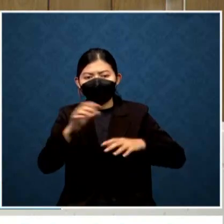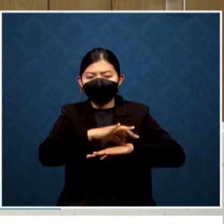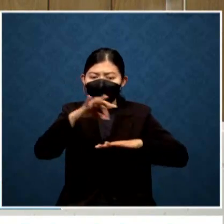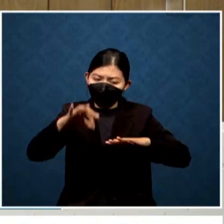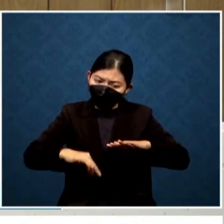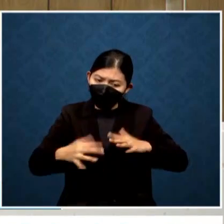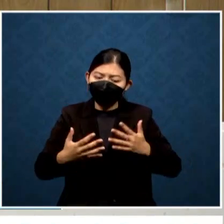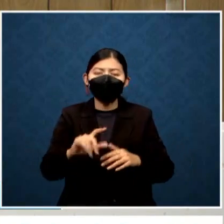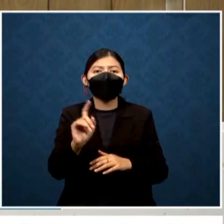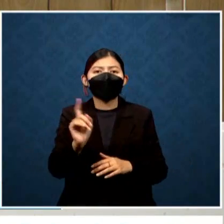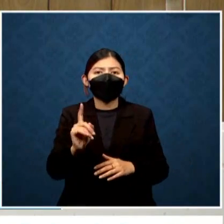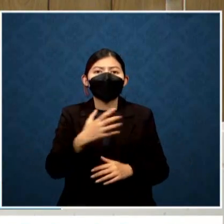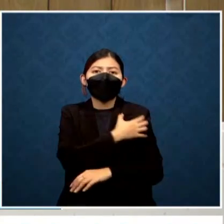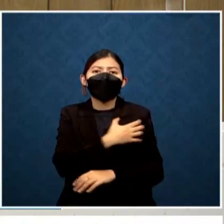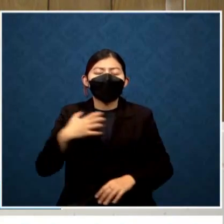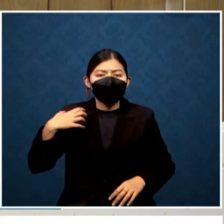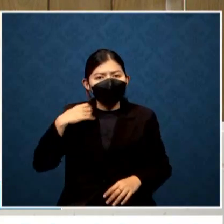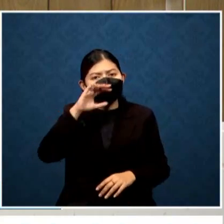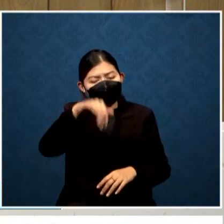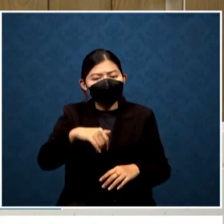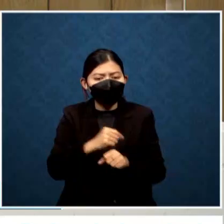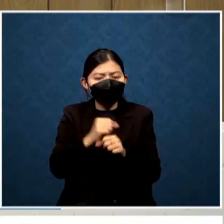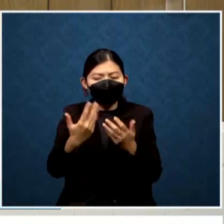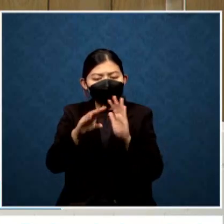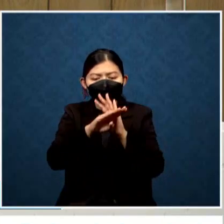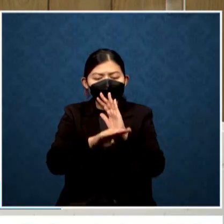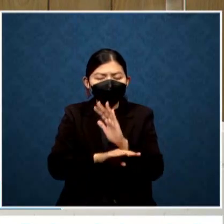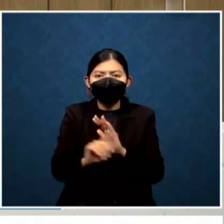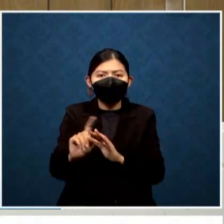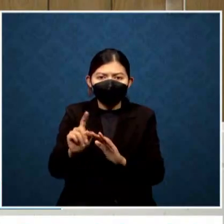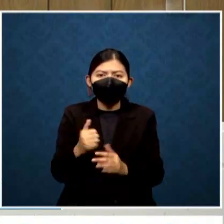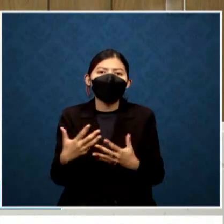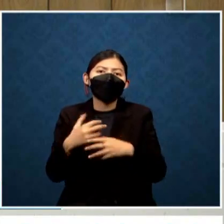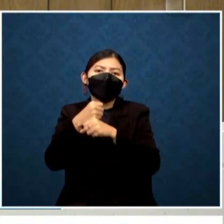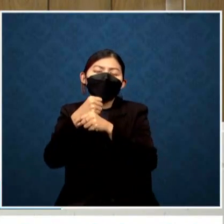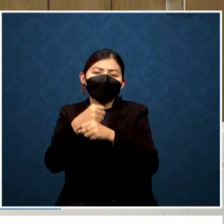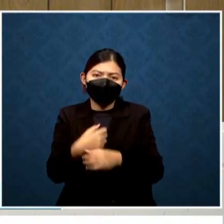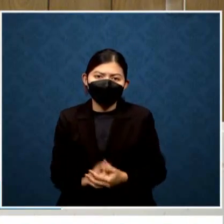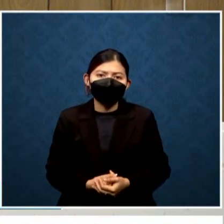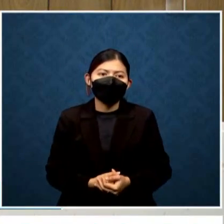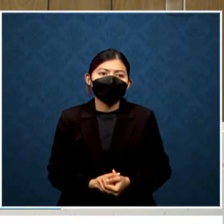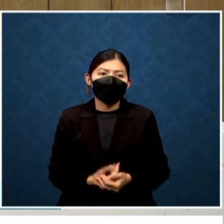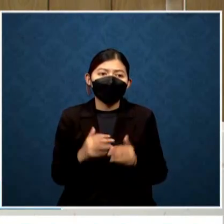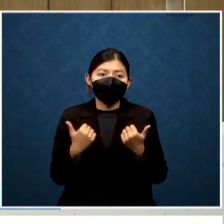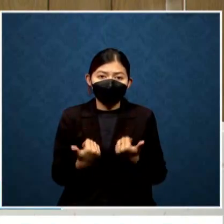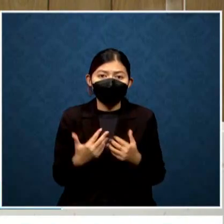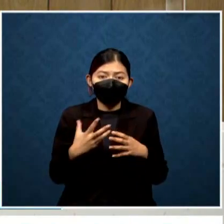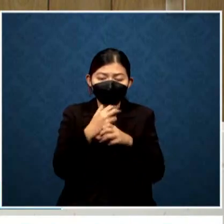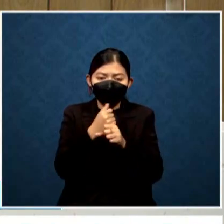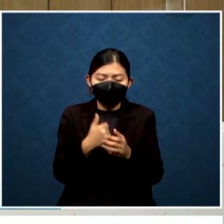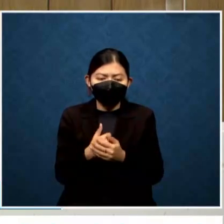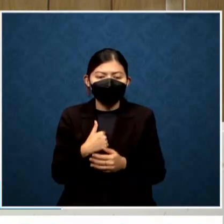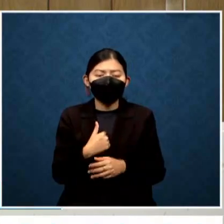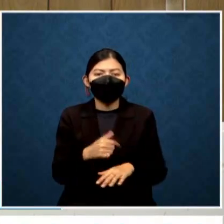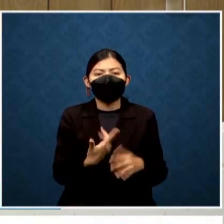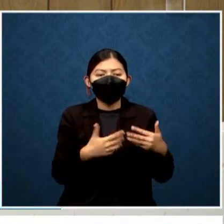ำเนินการไปเทศบาลเมืองต้องทำอย่างไรก็ว่ามานะครับสรุปแล้วได้ดำเนินการเพื่อหาผู้กระทำผิดไม่ได้ปล่อย